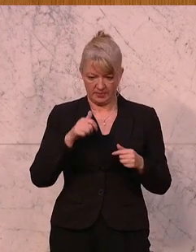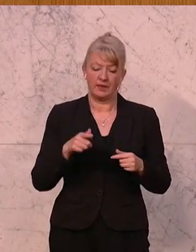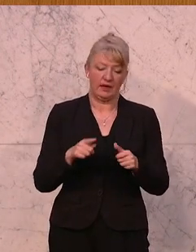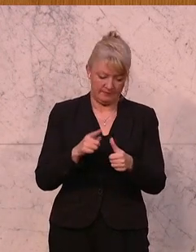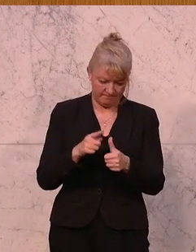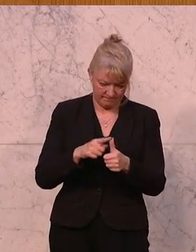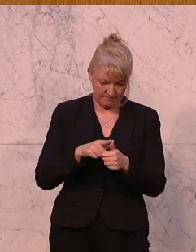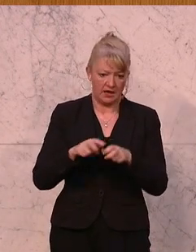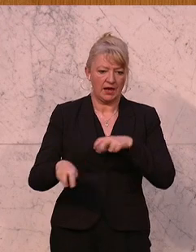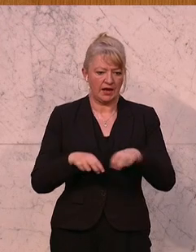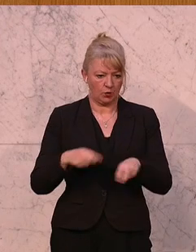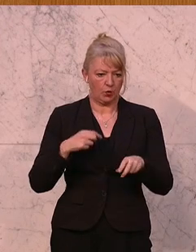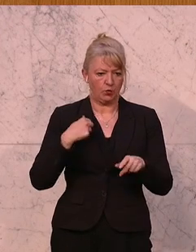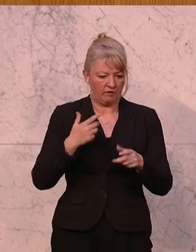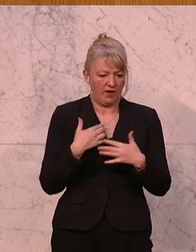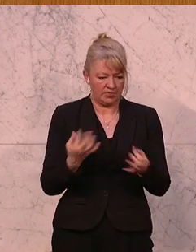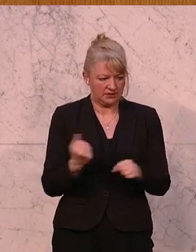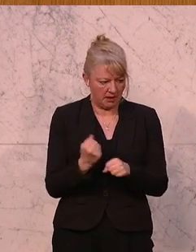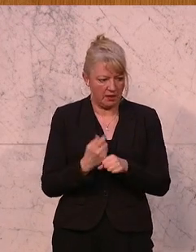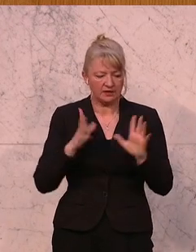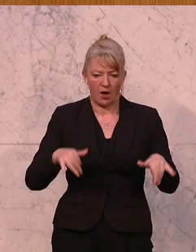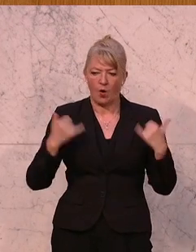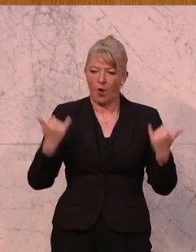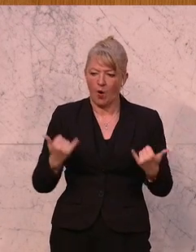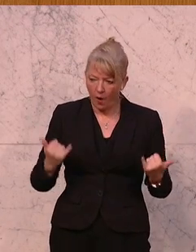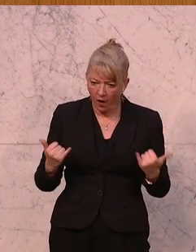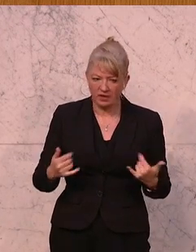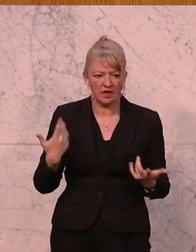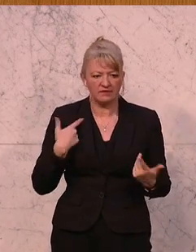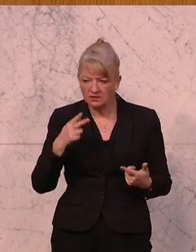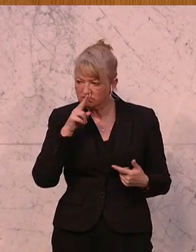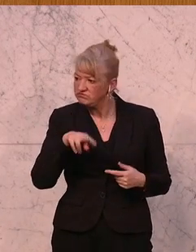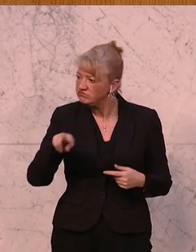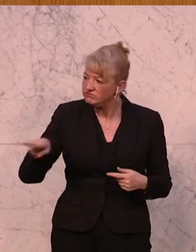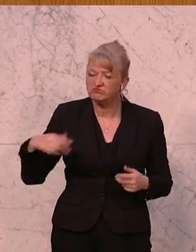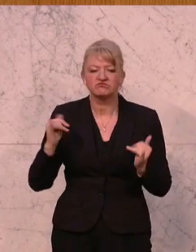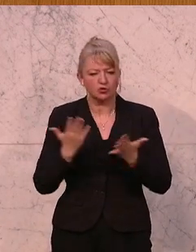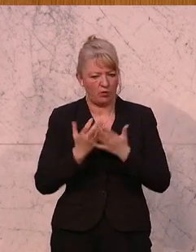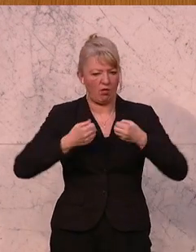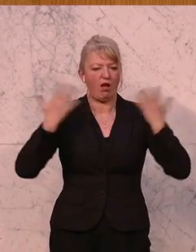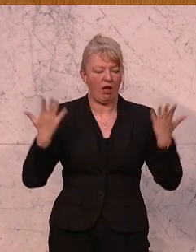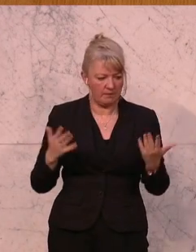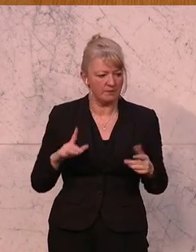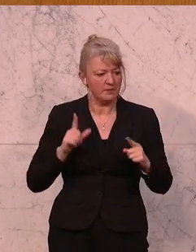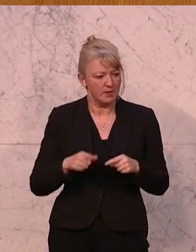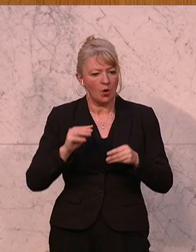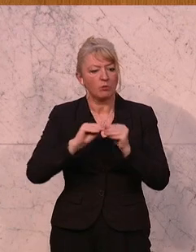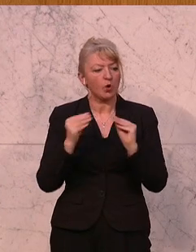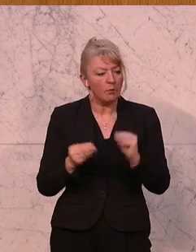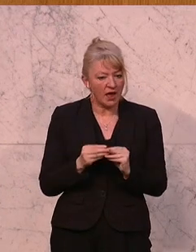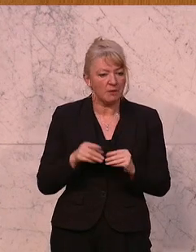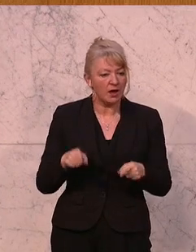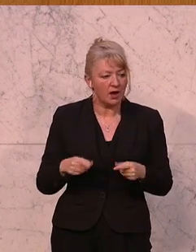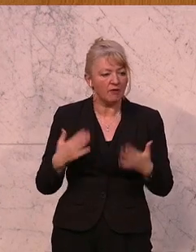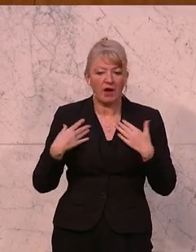getan hat, sondern mir ist heute, wo ich ein bisschen nachgelesen habe, auch die Wortmeldungen seitens der Regierung klar geworden, dass ihr die Probleme oft